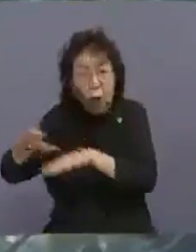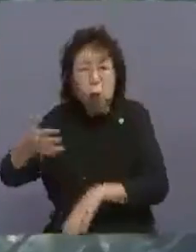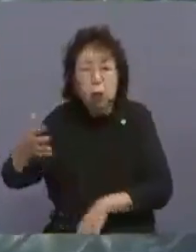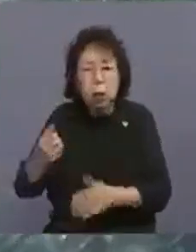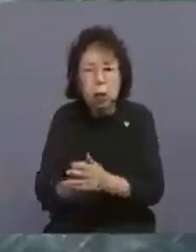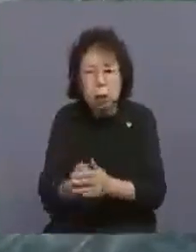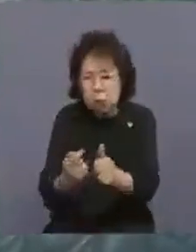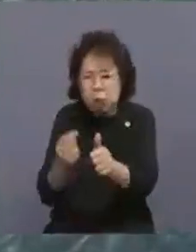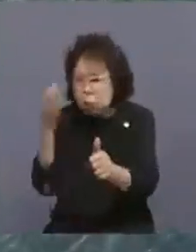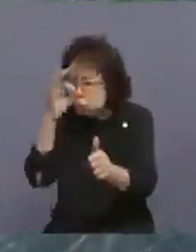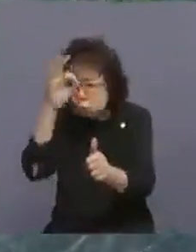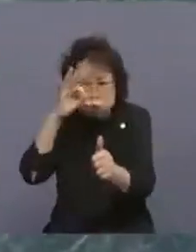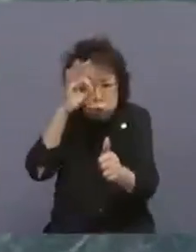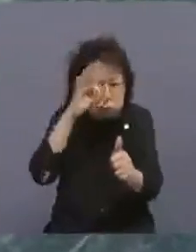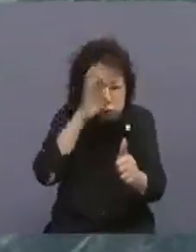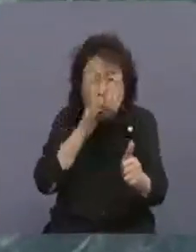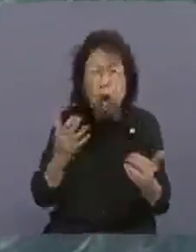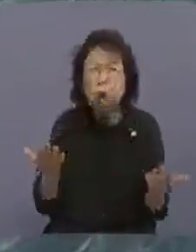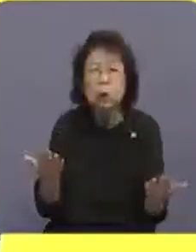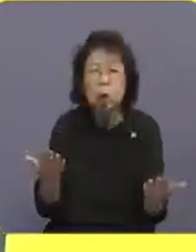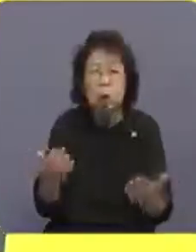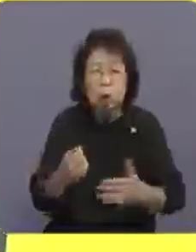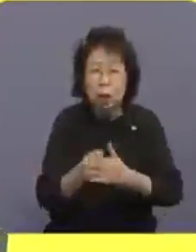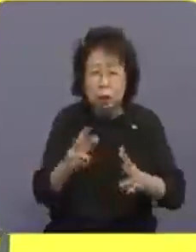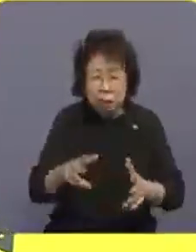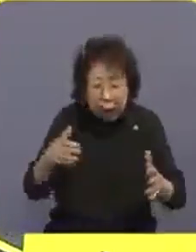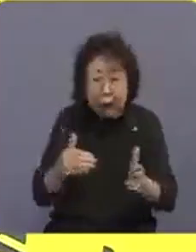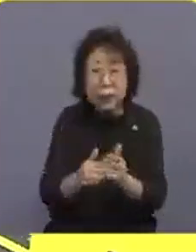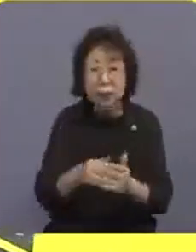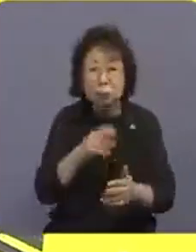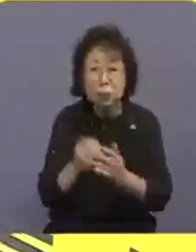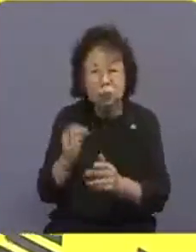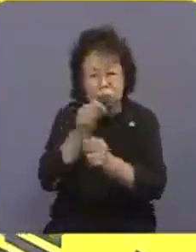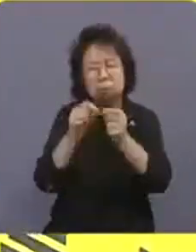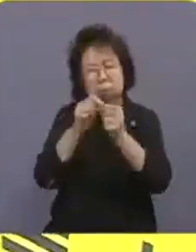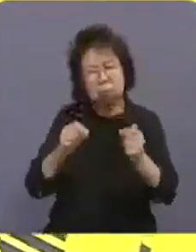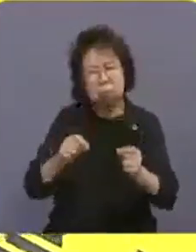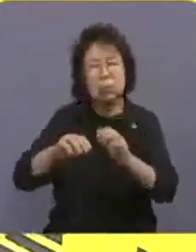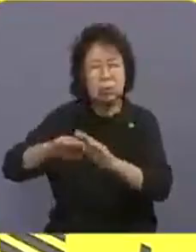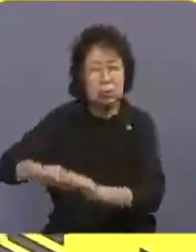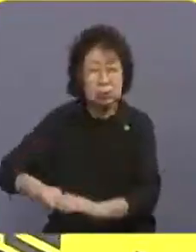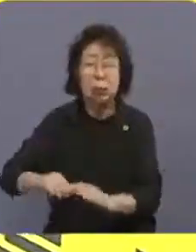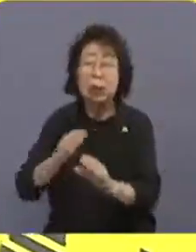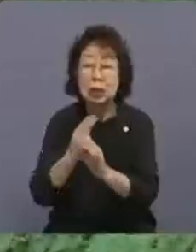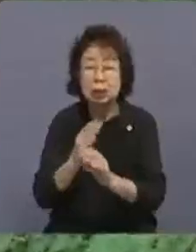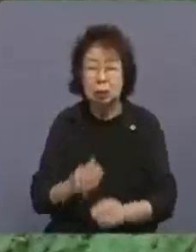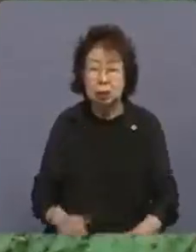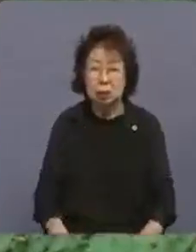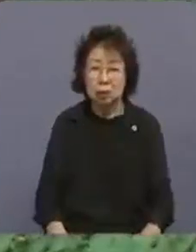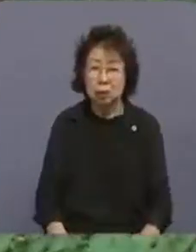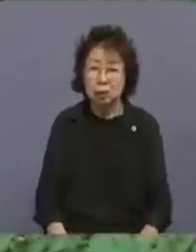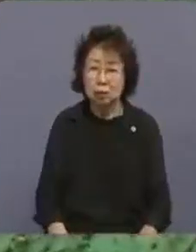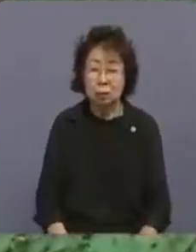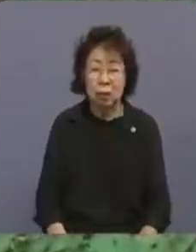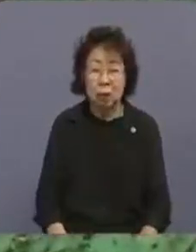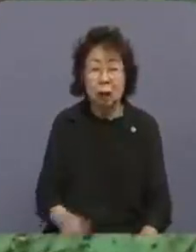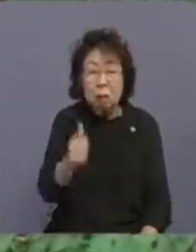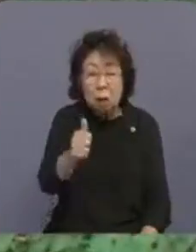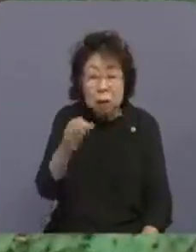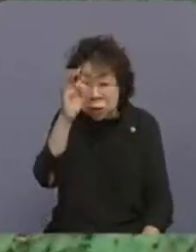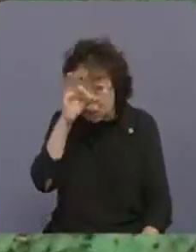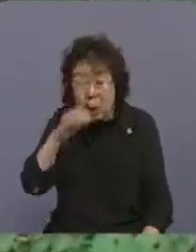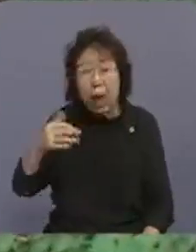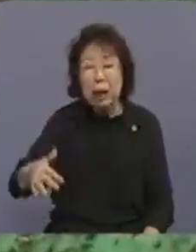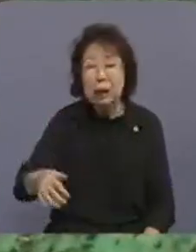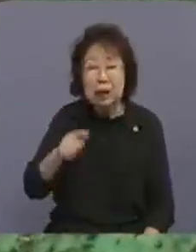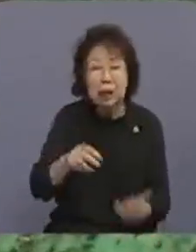용의자를 특정할 단서를 찾지 못했고 사건은 장기 미제로 남았습니다. 아직 범인을 잡지 못한